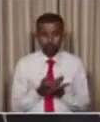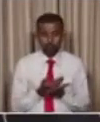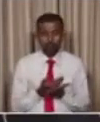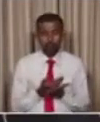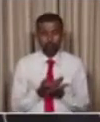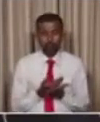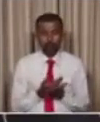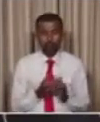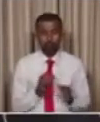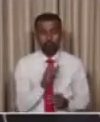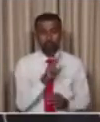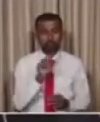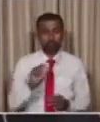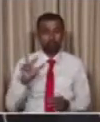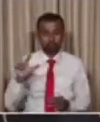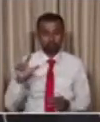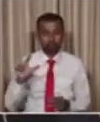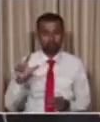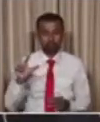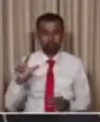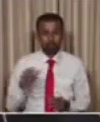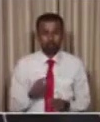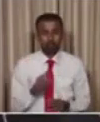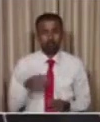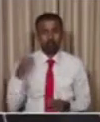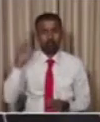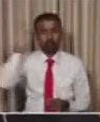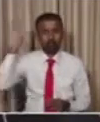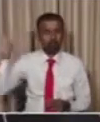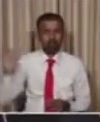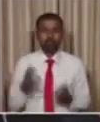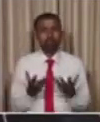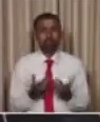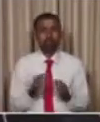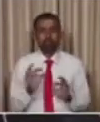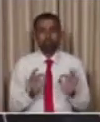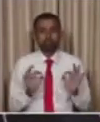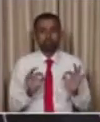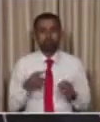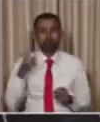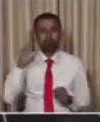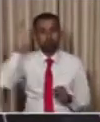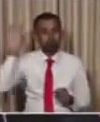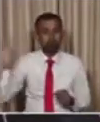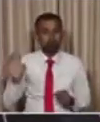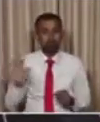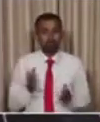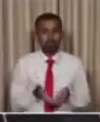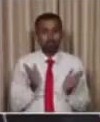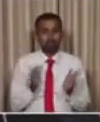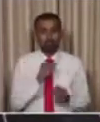වලින් 12.8යි. අපි ගත්තොත් වෙනත් රටවල මේ ප්‍රතිශතය කීයද? වෙනත් රටවල ඉන්දියාවේ